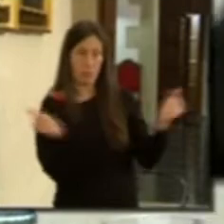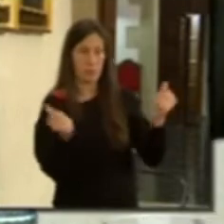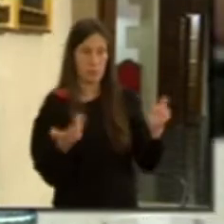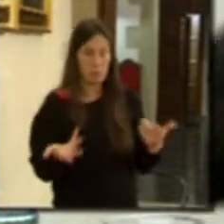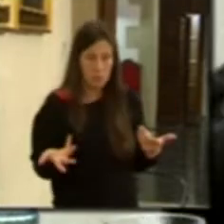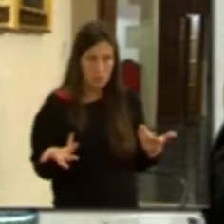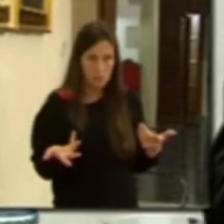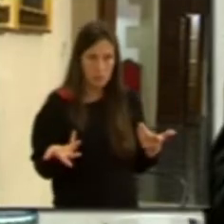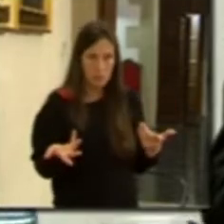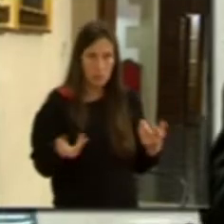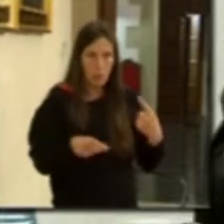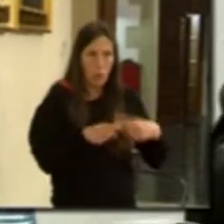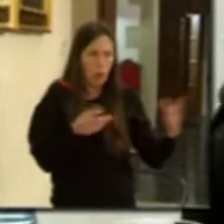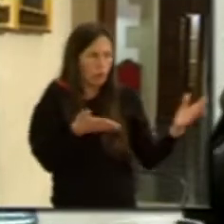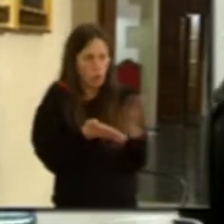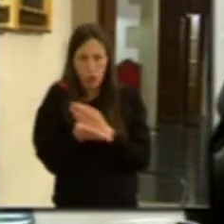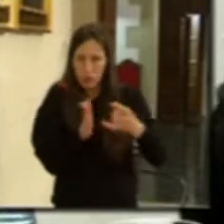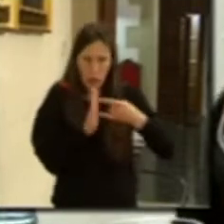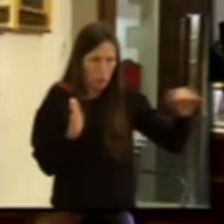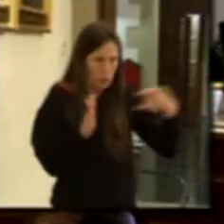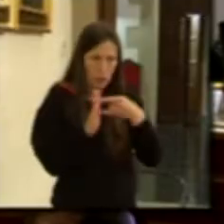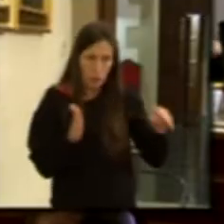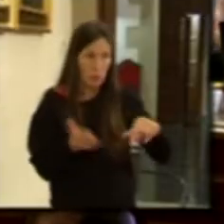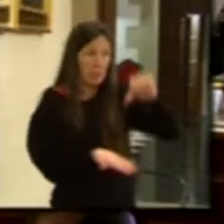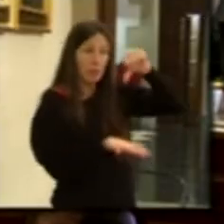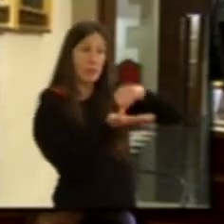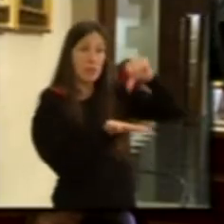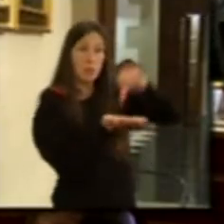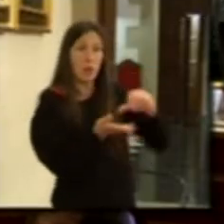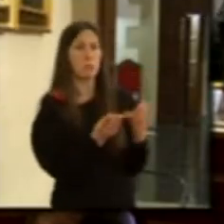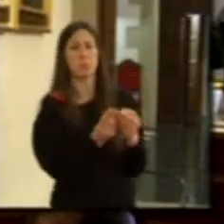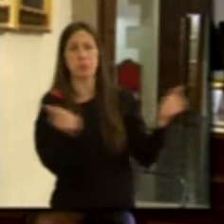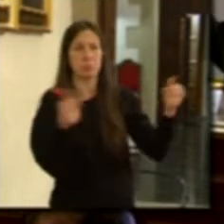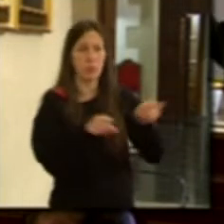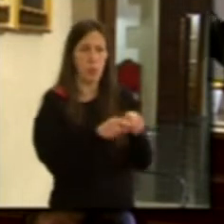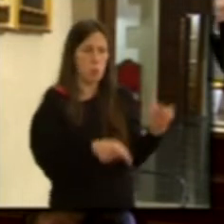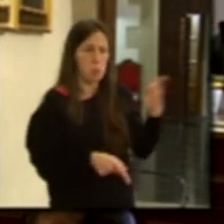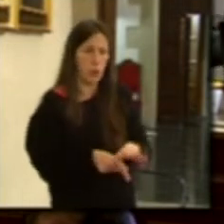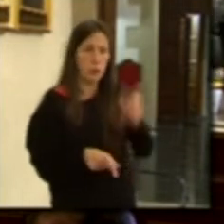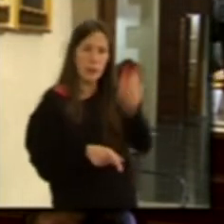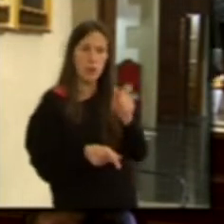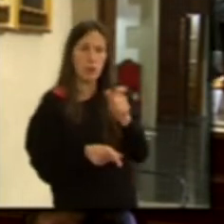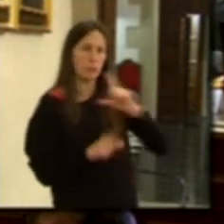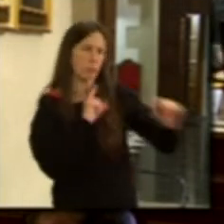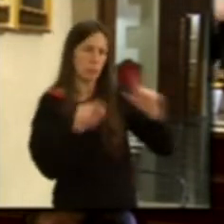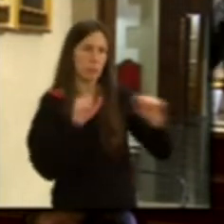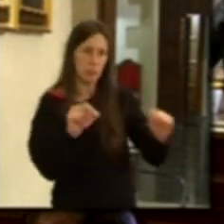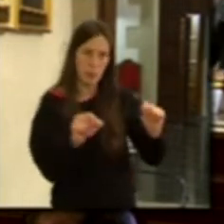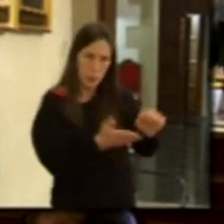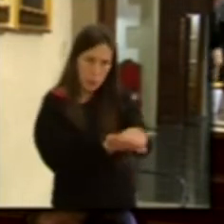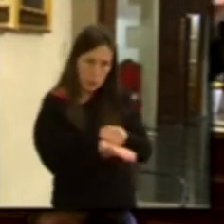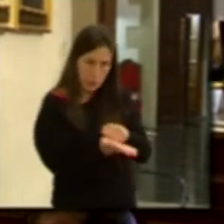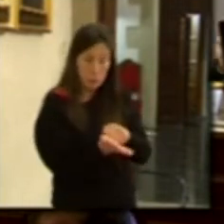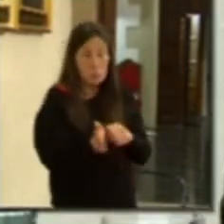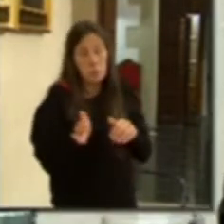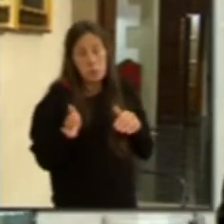Ara ho fem tot a través de les tecnologies i, per tant, les ciutats se'ns moriran i la gent marxarà. Bueno, primer de